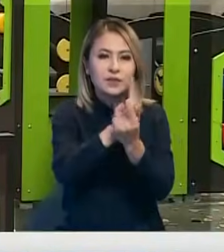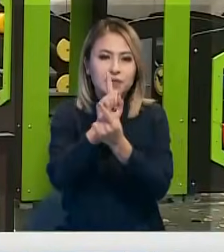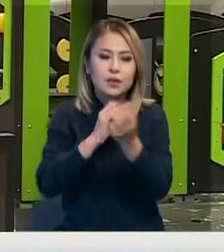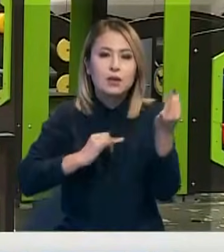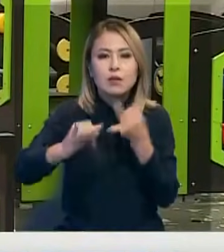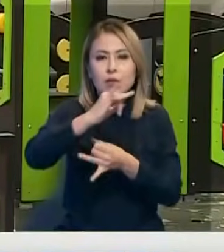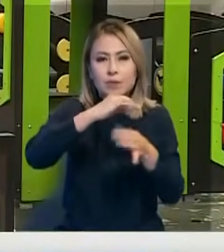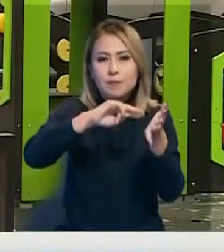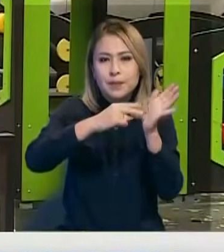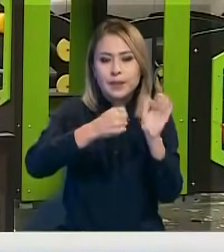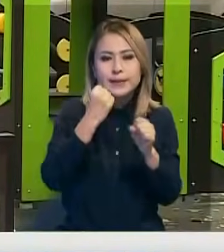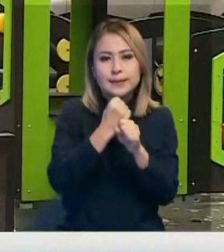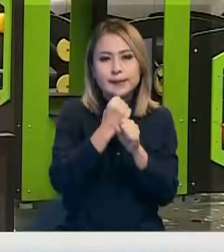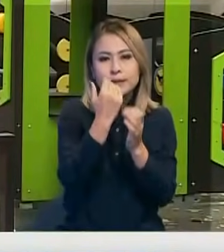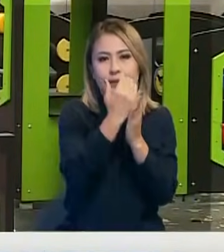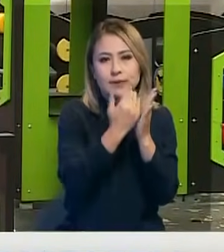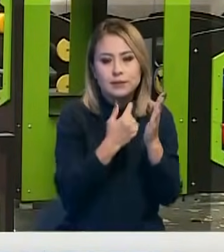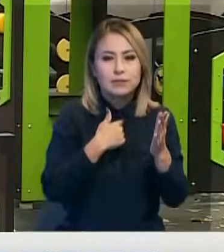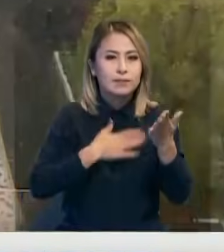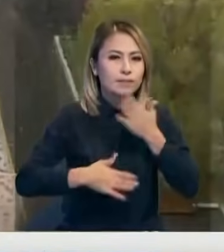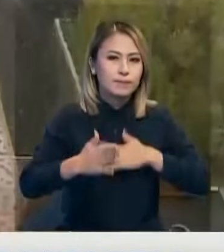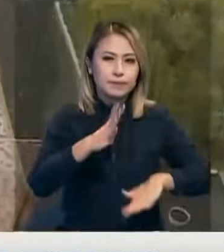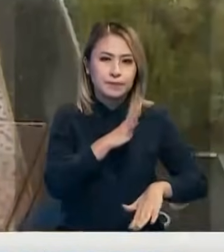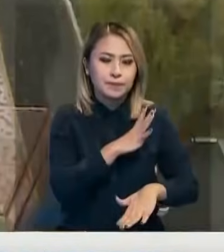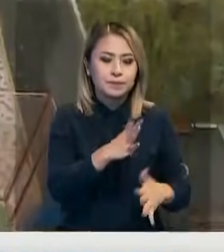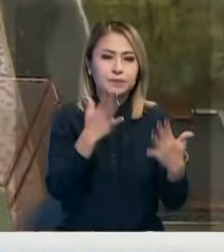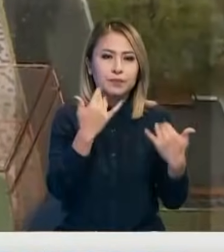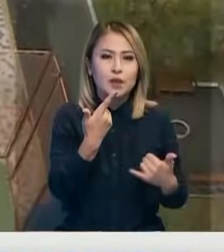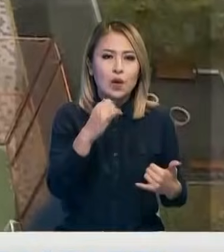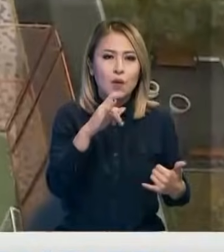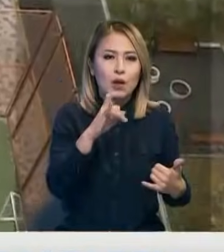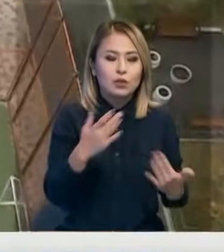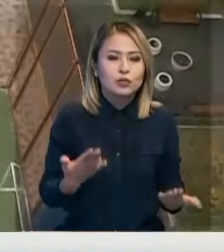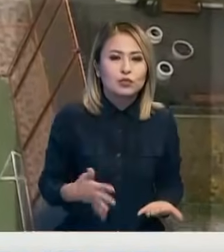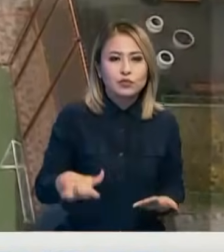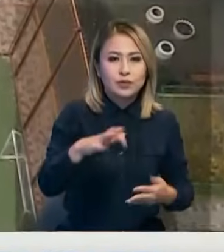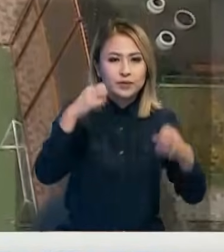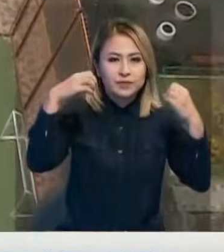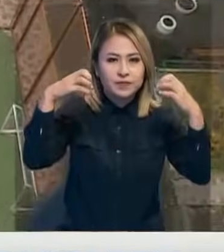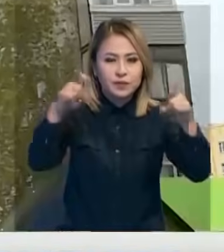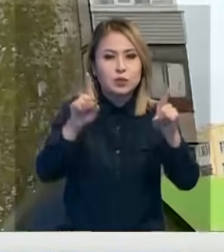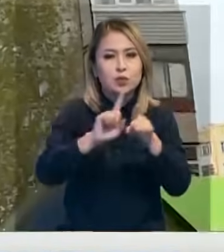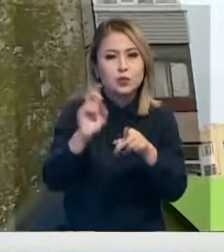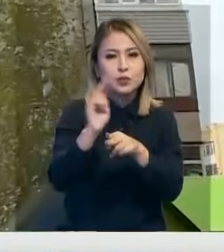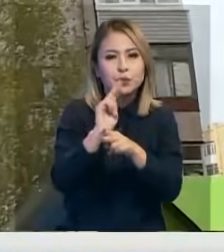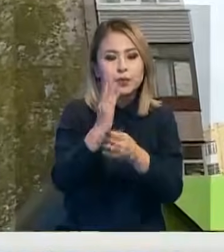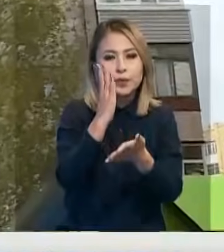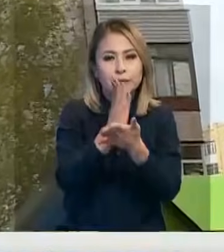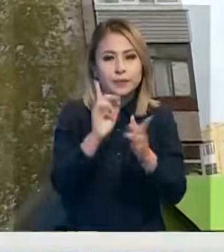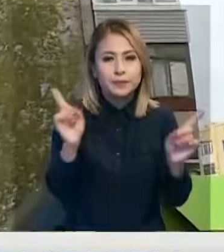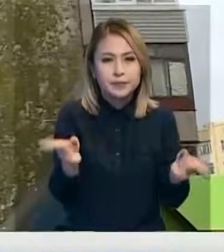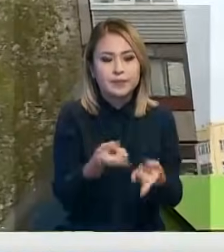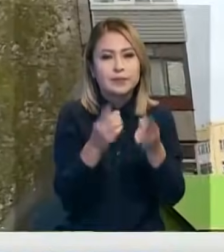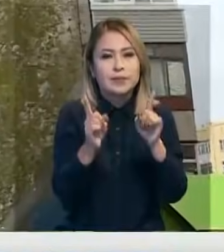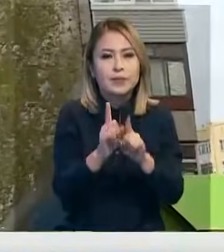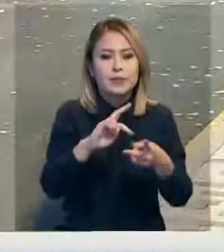жаңа ауланың жоспарын құруды ұсынды. Қуана келістік. Гаухар тұратын ауланың жарықтандыру жүйесі де жөнге келді. Өсіп тұрған талдардың